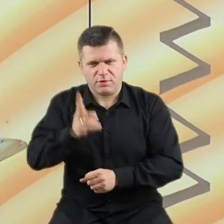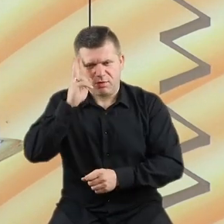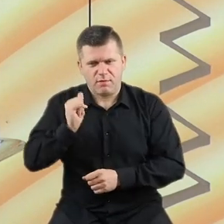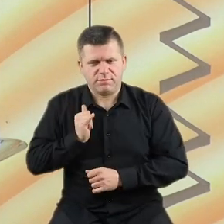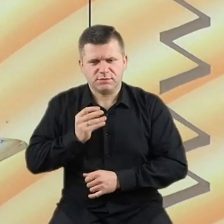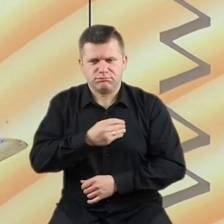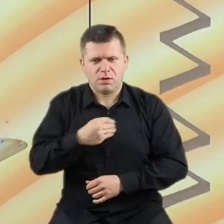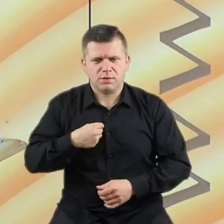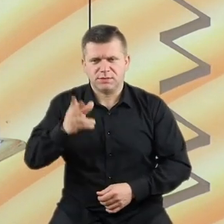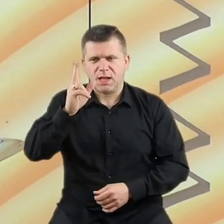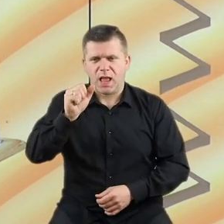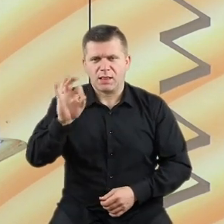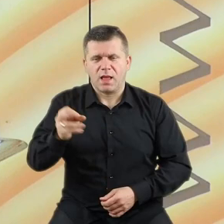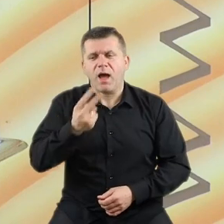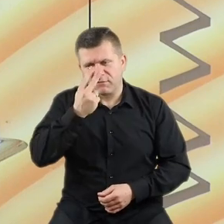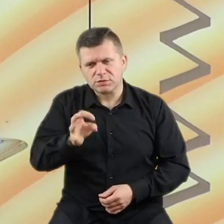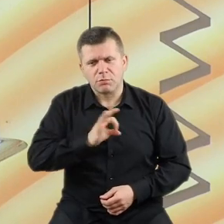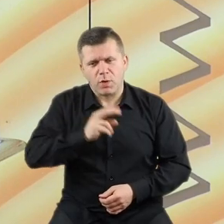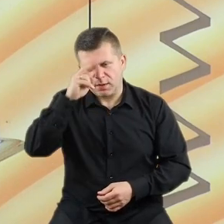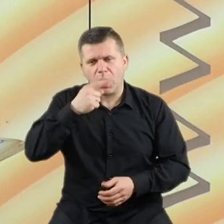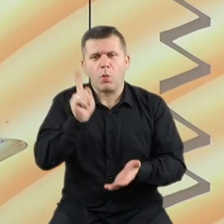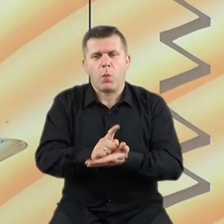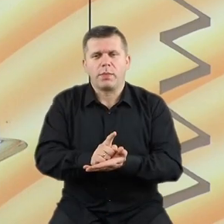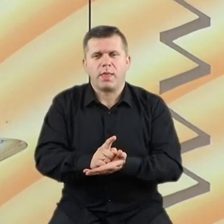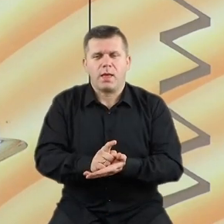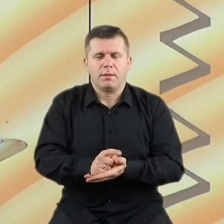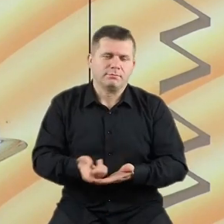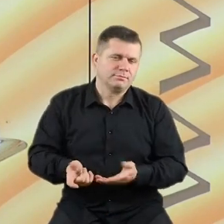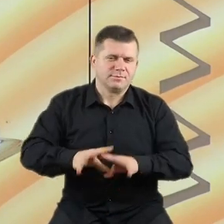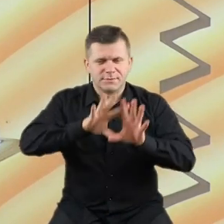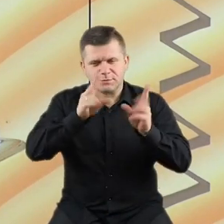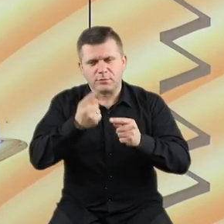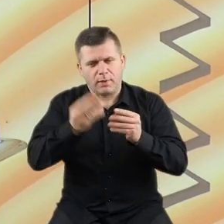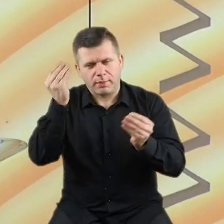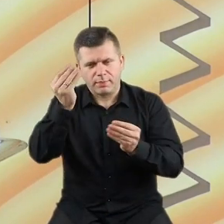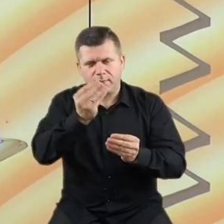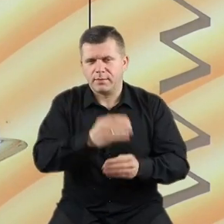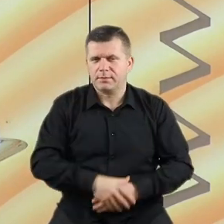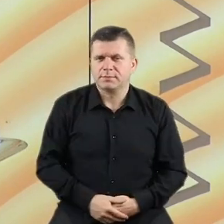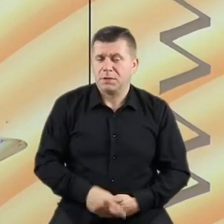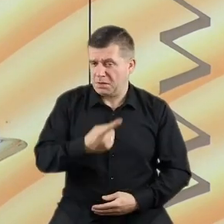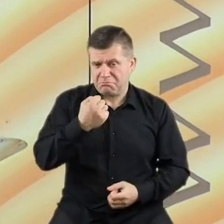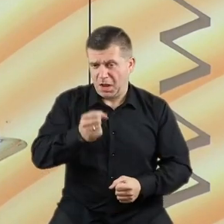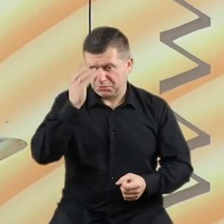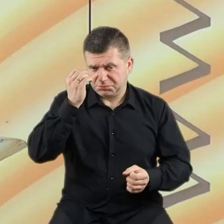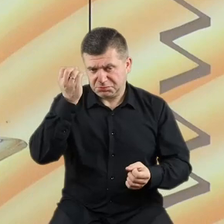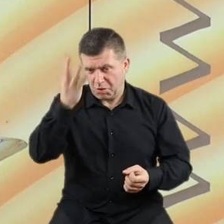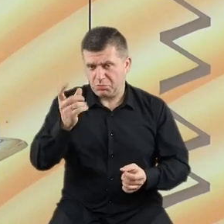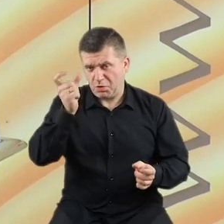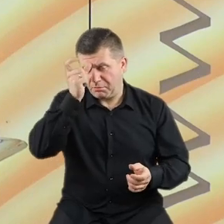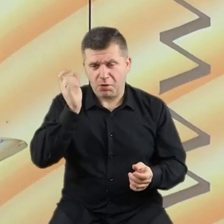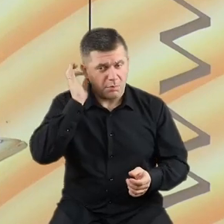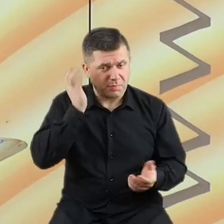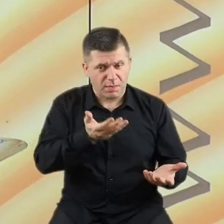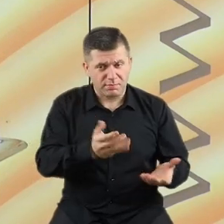oficerów polskich, zwłaszcza w Katyniu. A mówi, a widzi pani, mojemu tacie się udało. Także wszystkie przeciwności, to jest bardzo inteligentna kobieta,